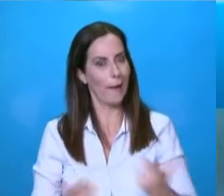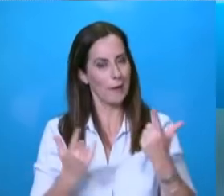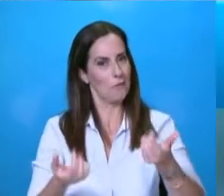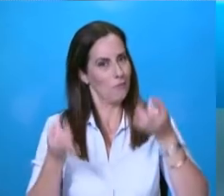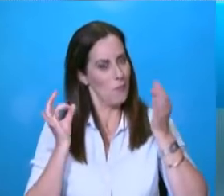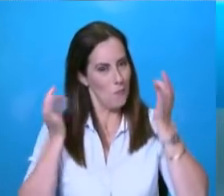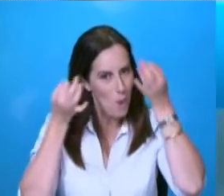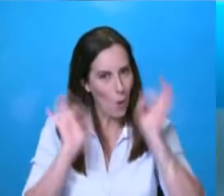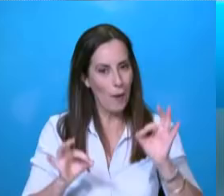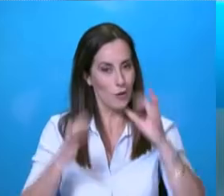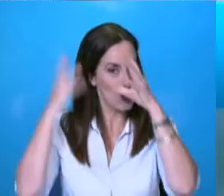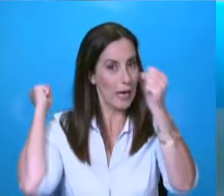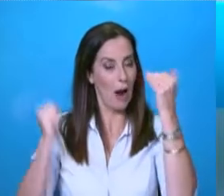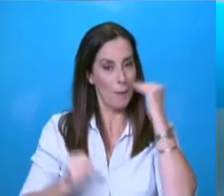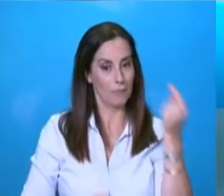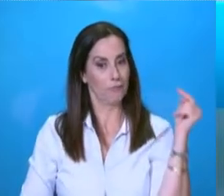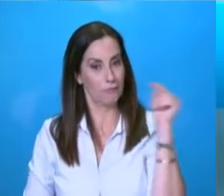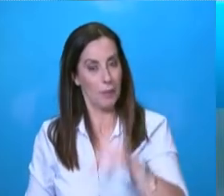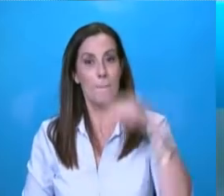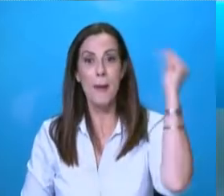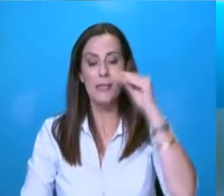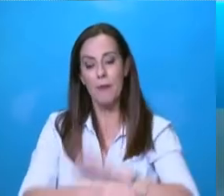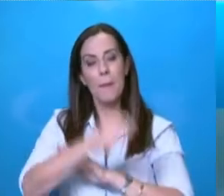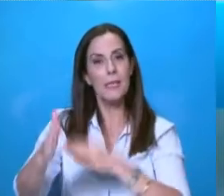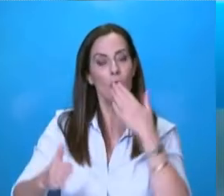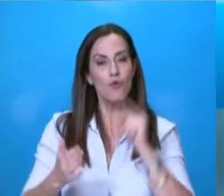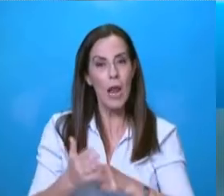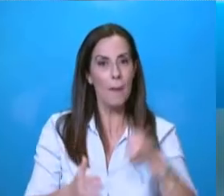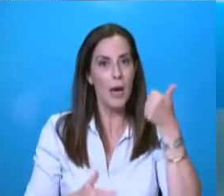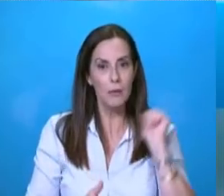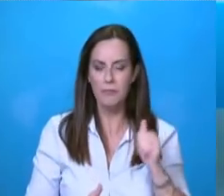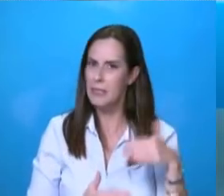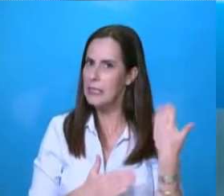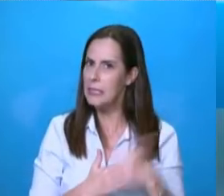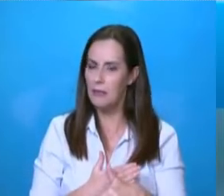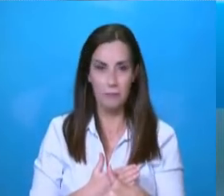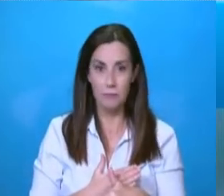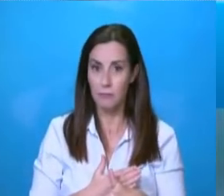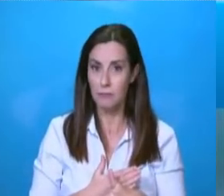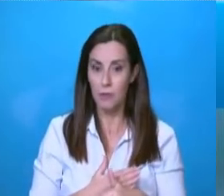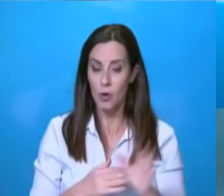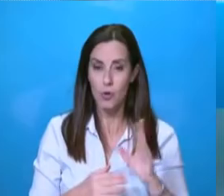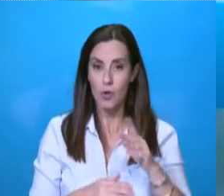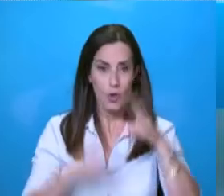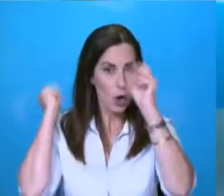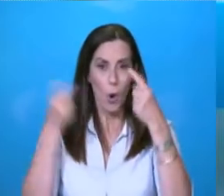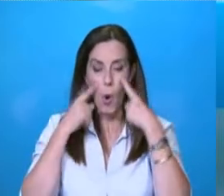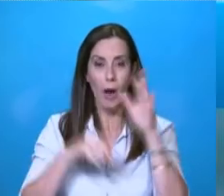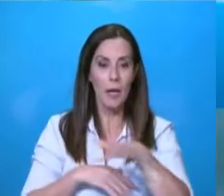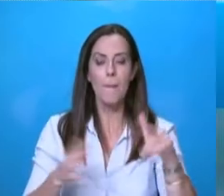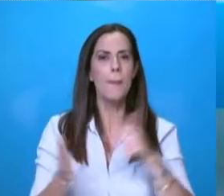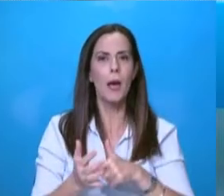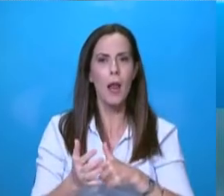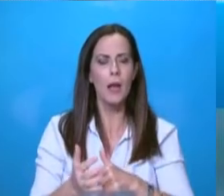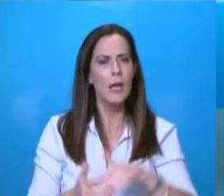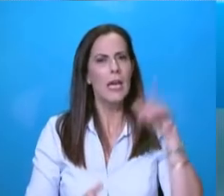של שגריר ארצות הברית דיוויד פרידמן בבית ספר במזרח ירושלים אתמול, הסתיים בלי שהשגריר פגש בתלמידים בעקבות התנגדות